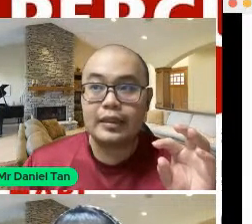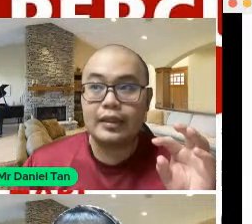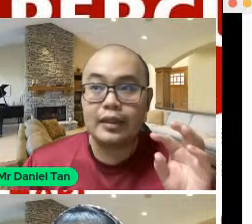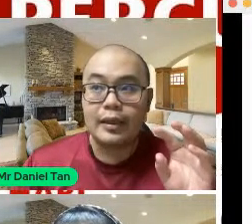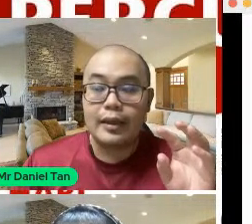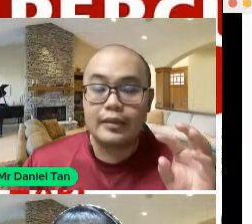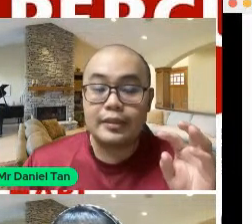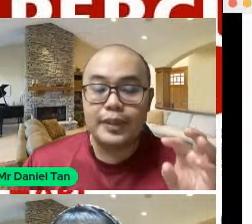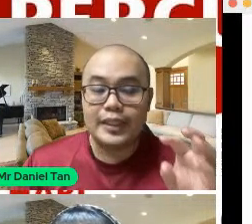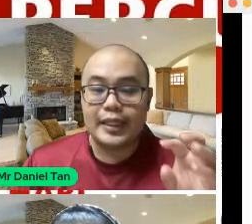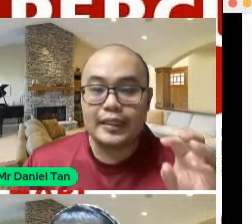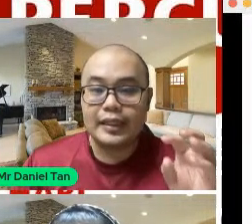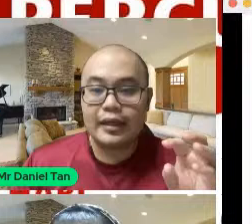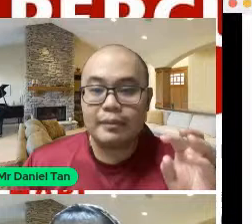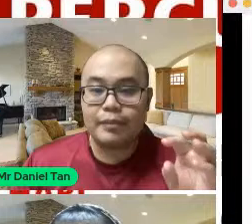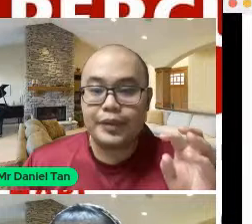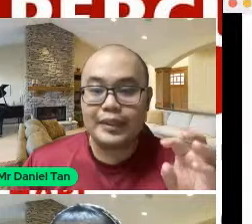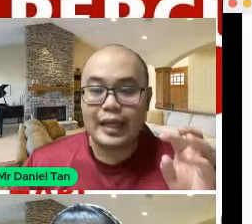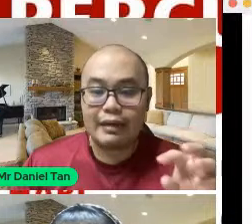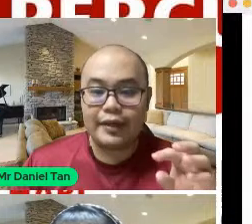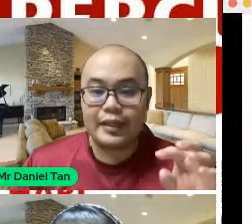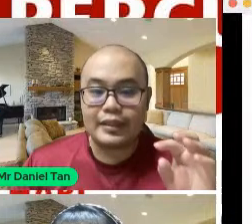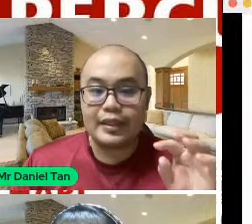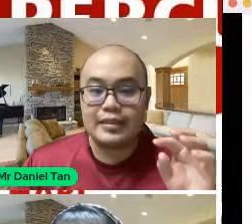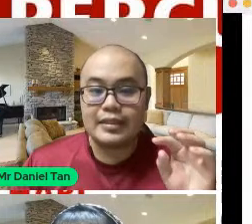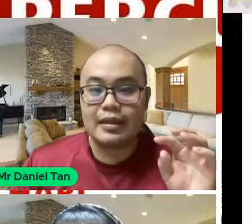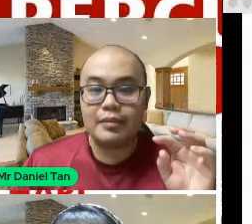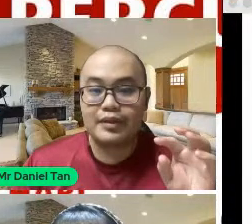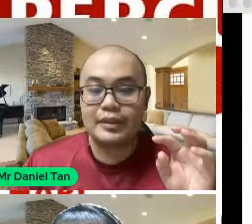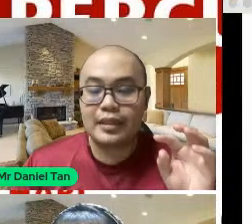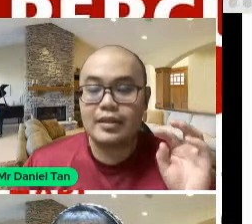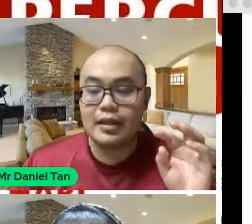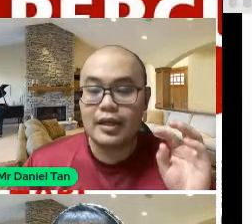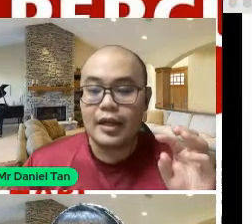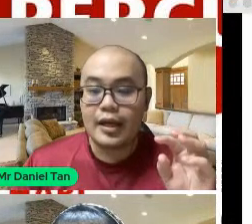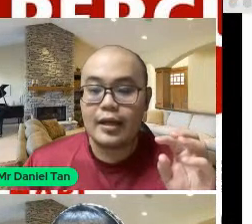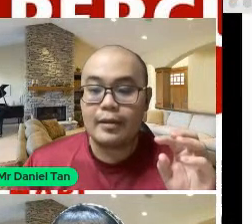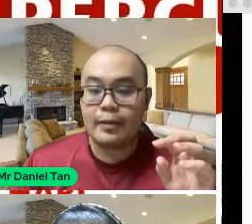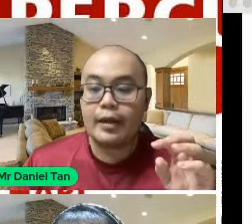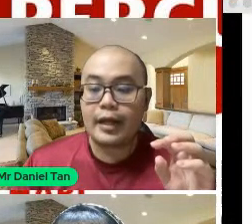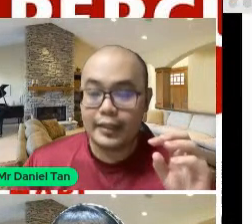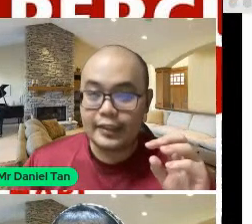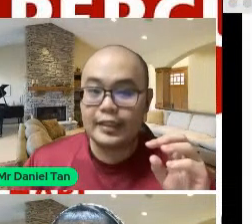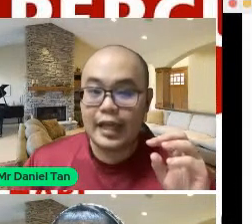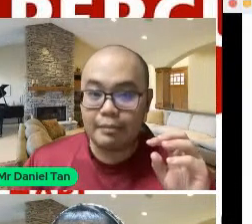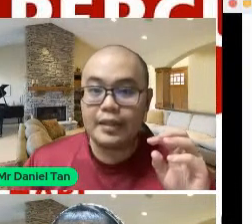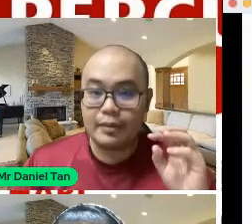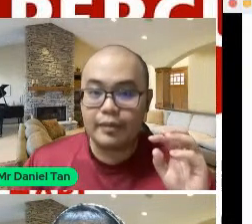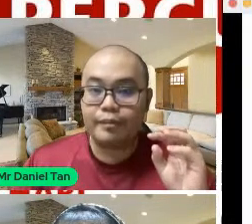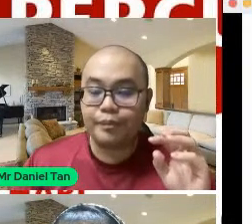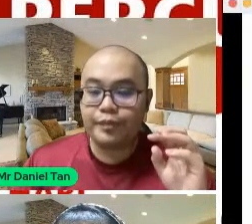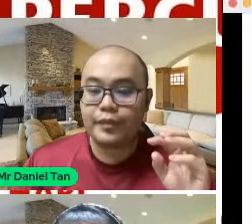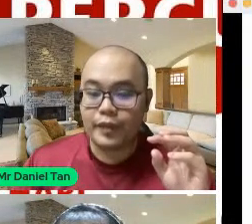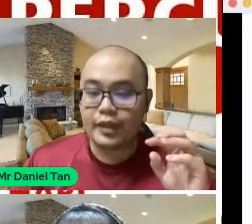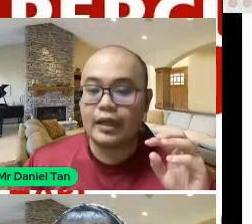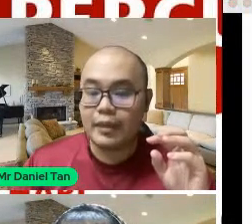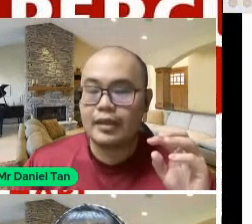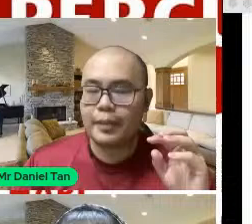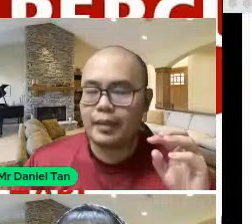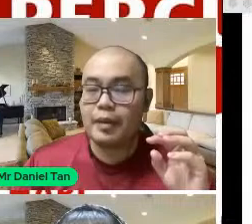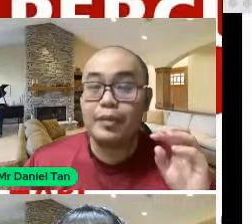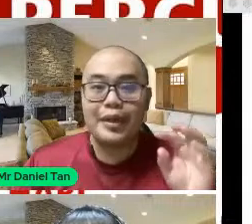di terbitkan dalam berita harian Danza merasa ketika nih amat